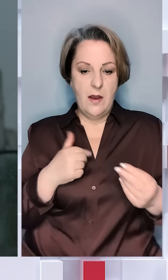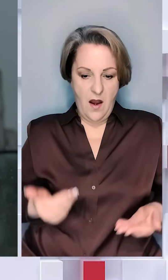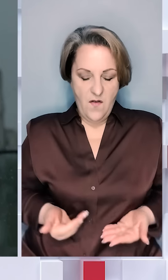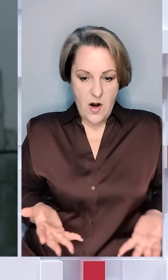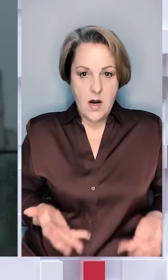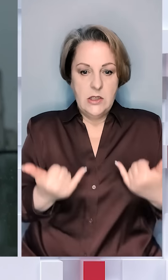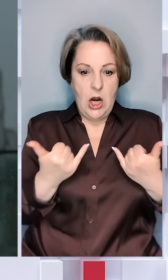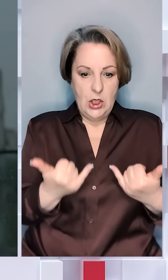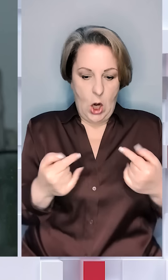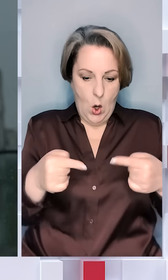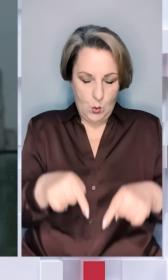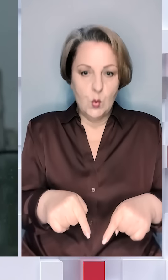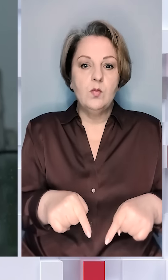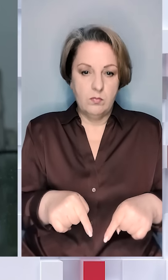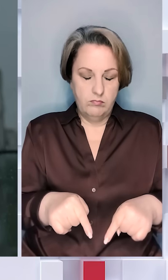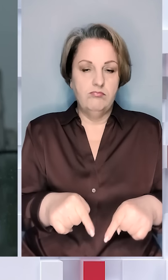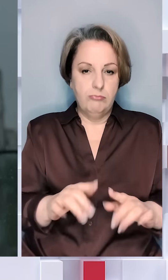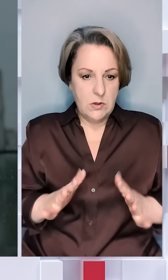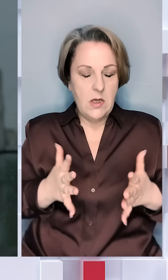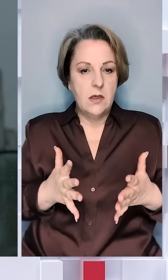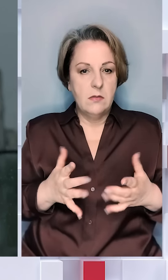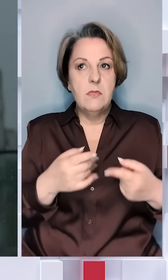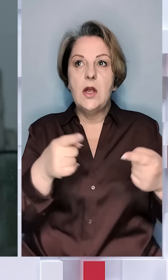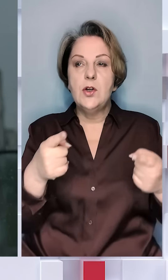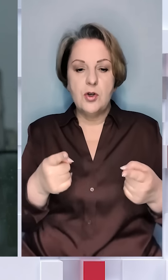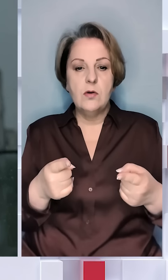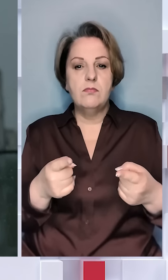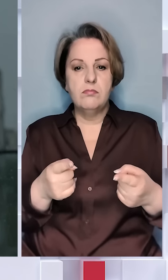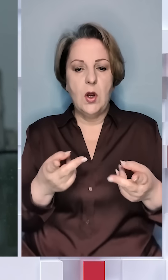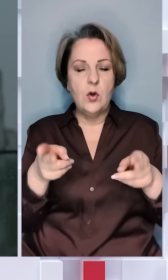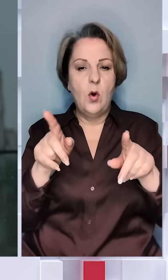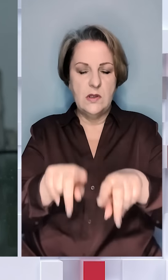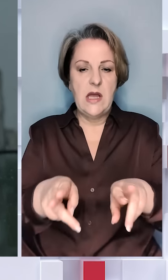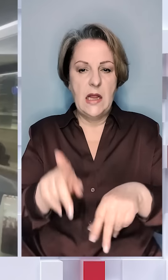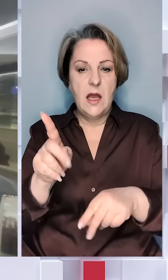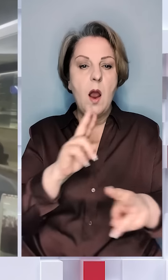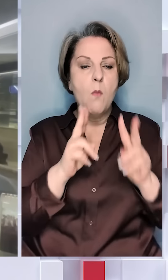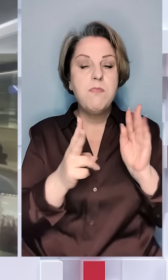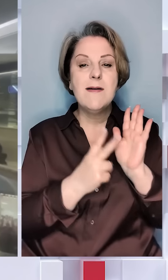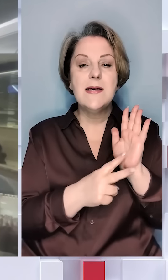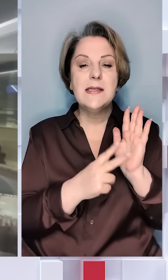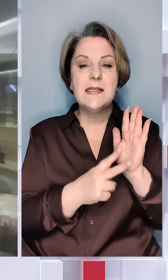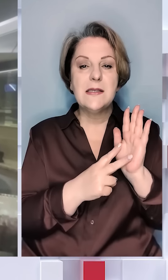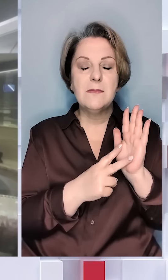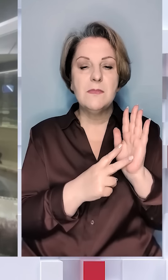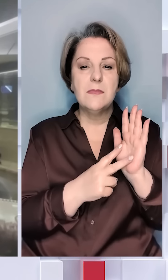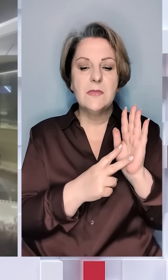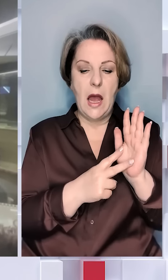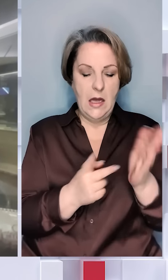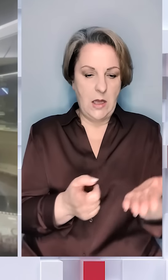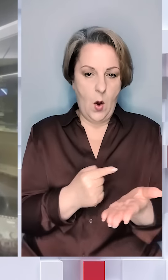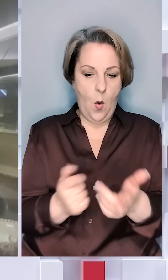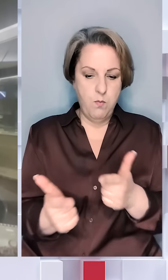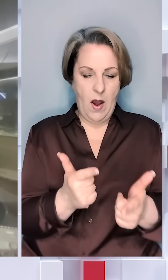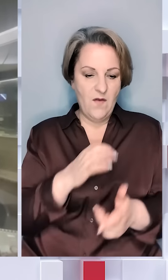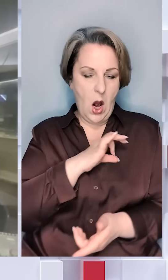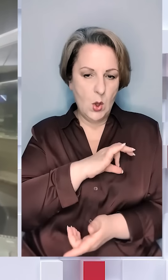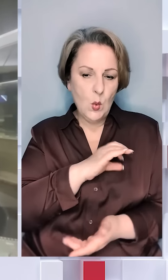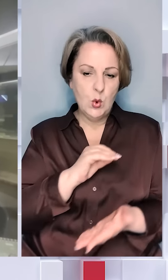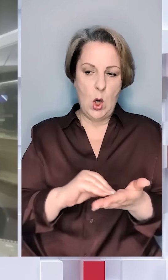я вижив і зараз я тут, щоб надихнути інших, хто там ще залишається. Позов на 70 сторінок допомогли